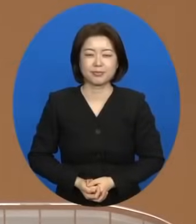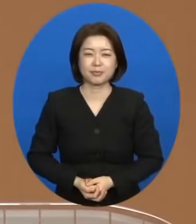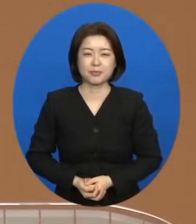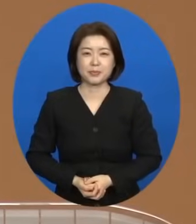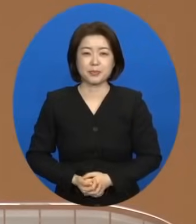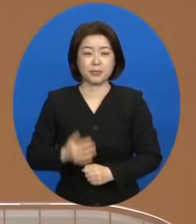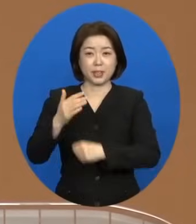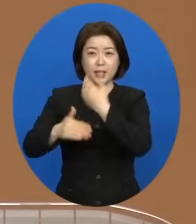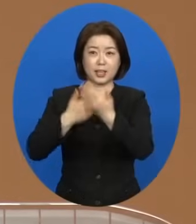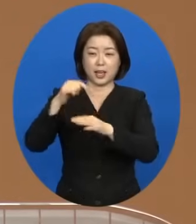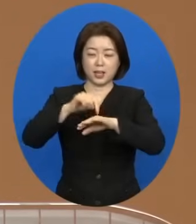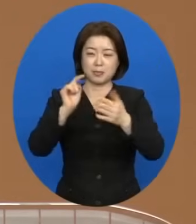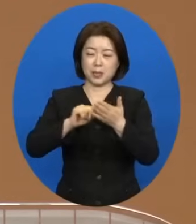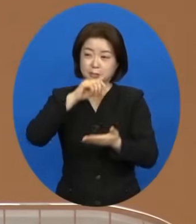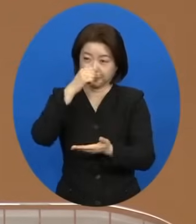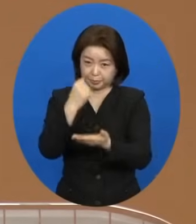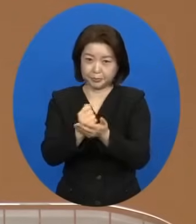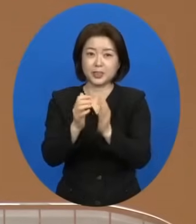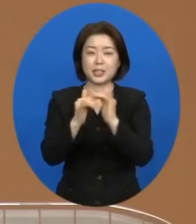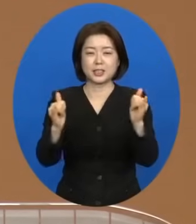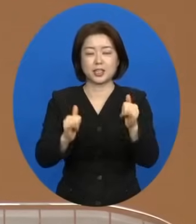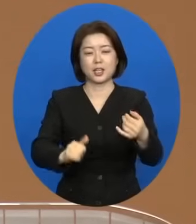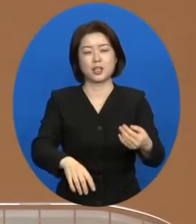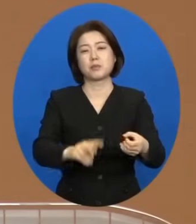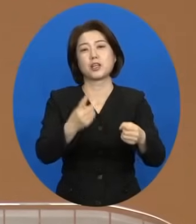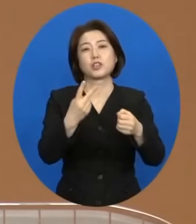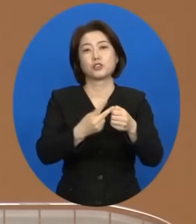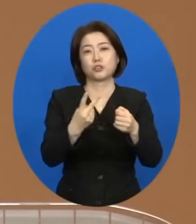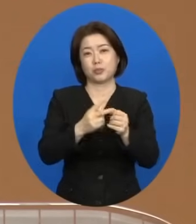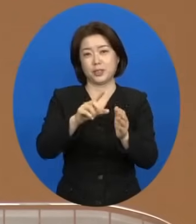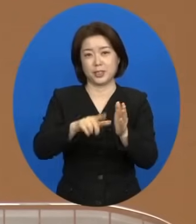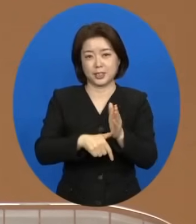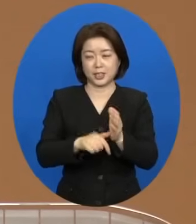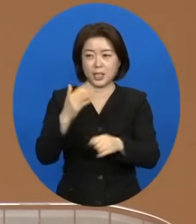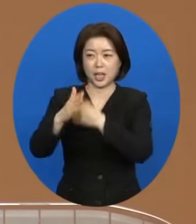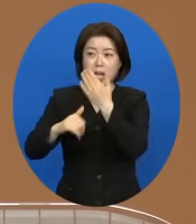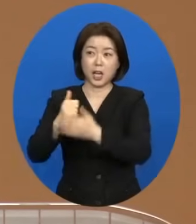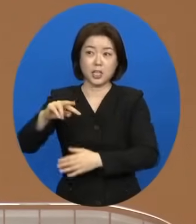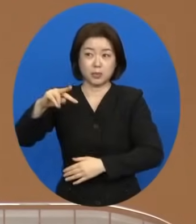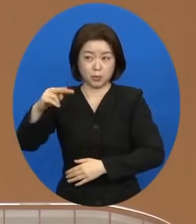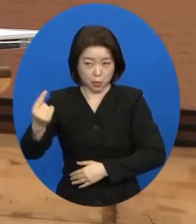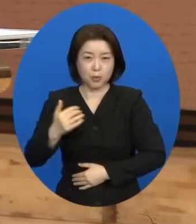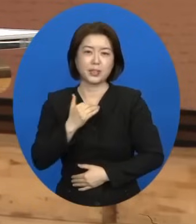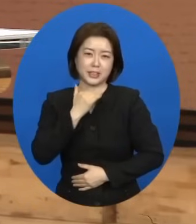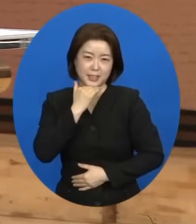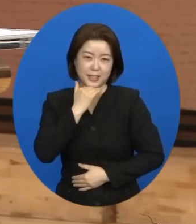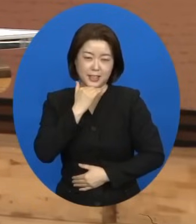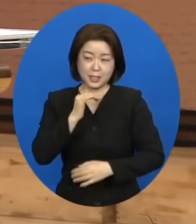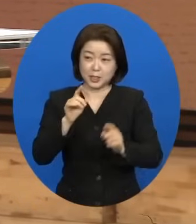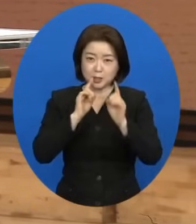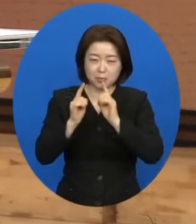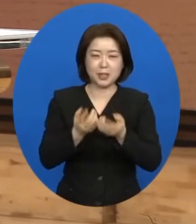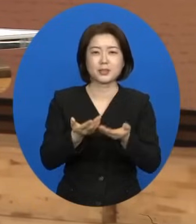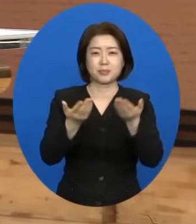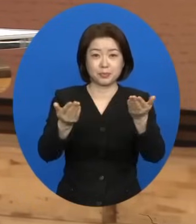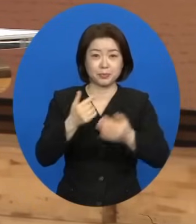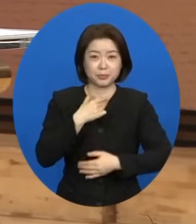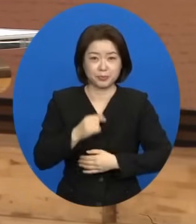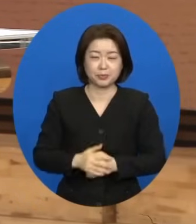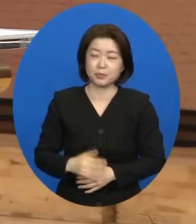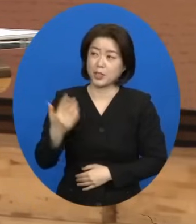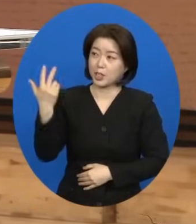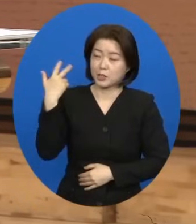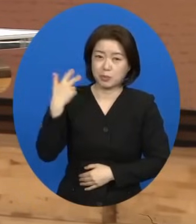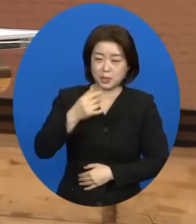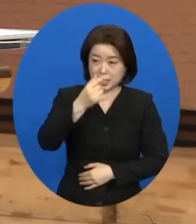네 하나님 마음에 맞는 사람 두 번째 시간이 되겠습니다 하나님도 기다리신다는 저의 말씀을 나누겠습니다 우리는 지난주에